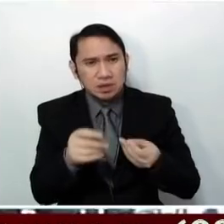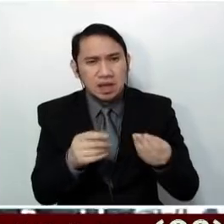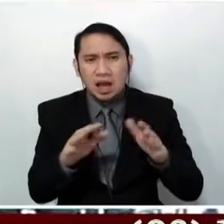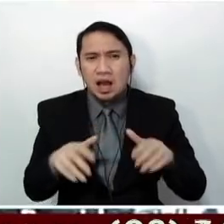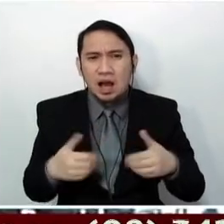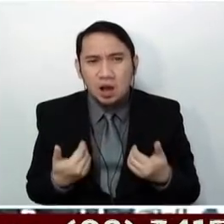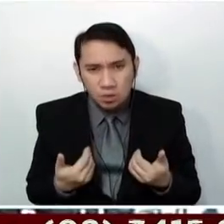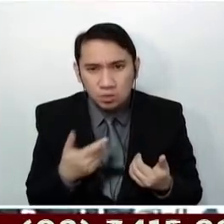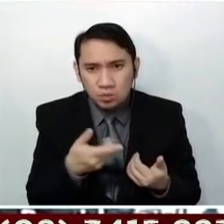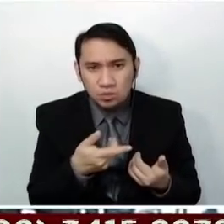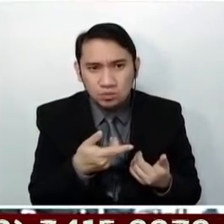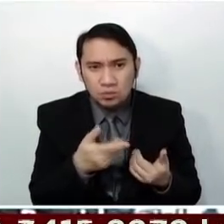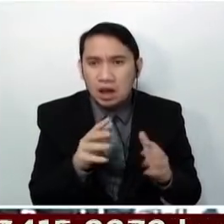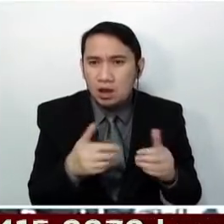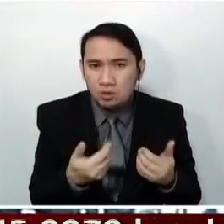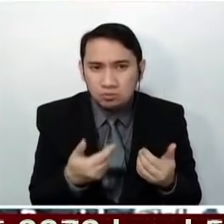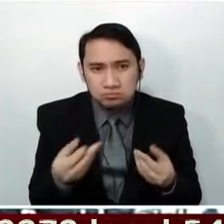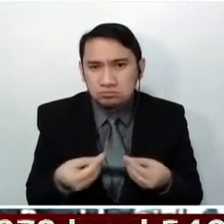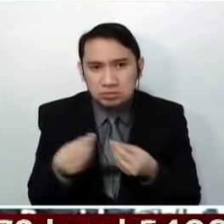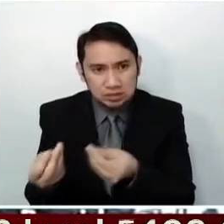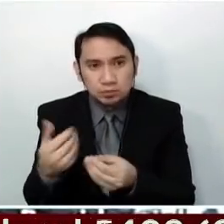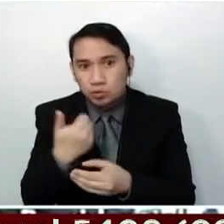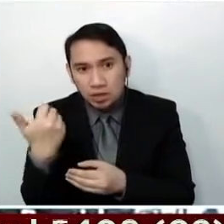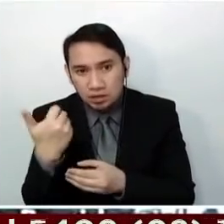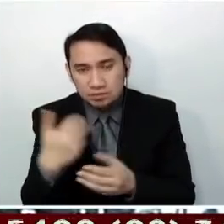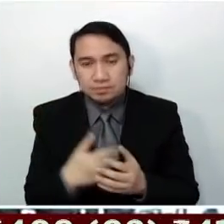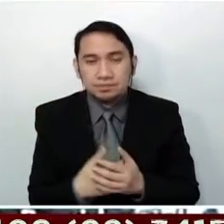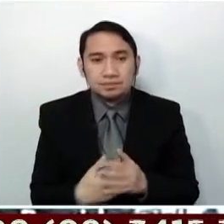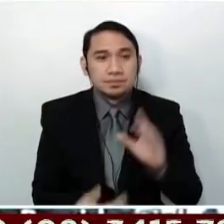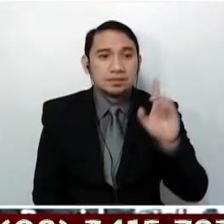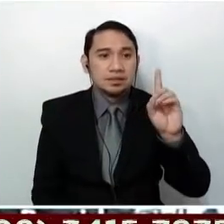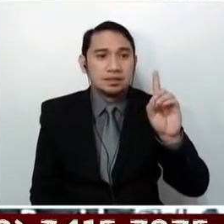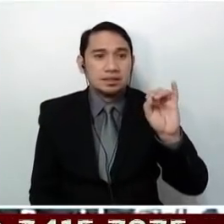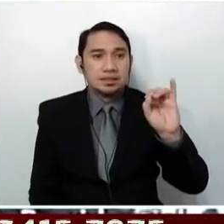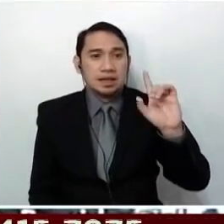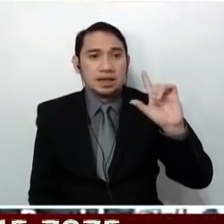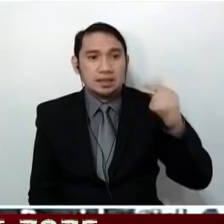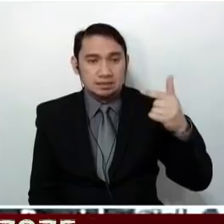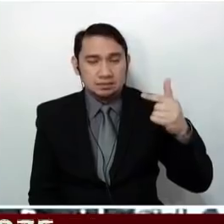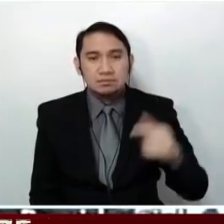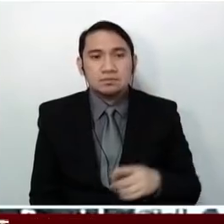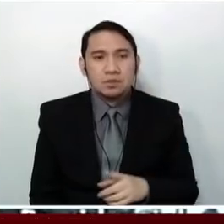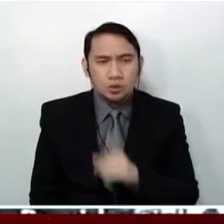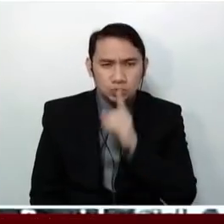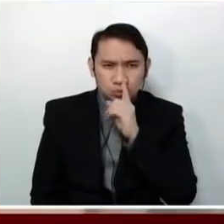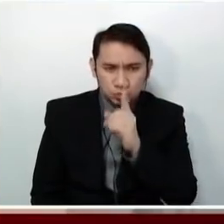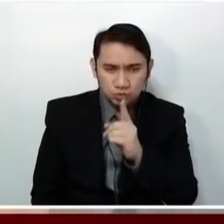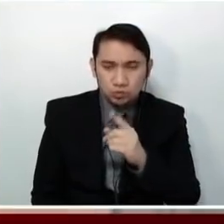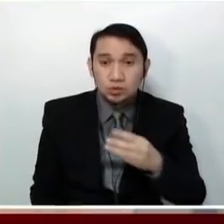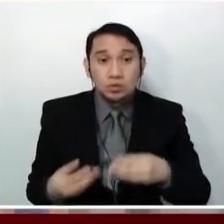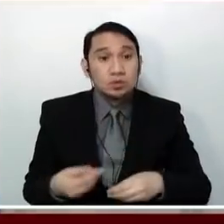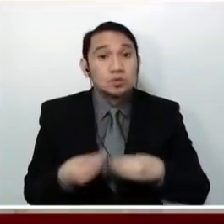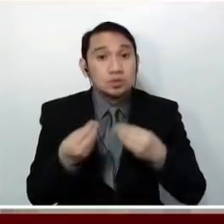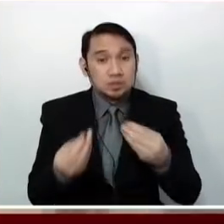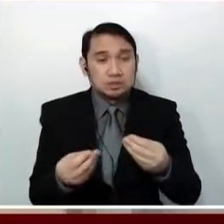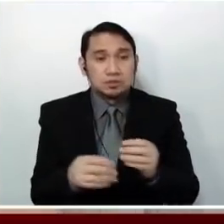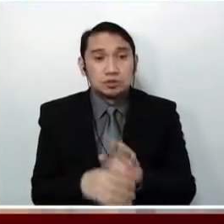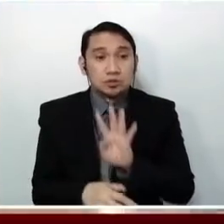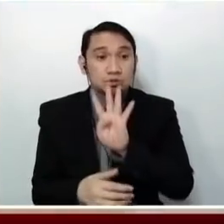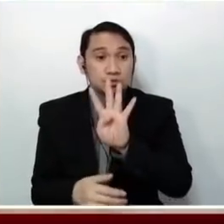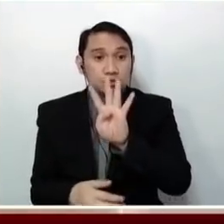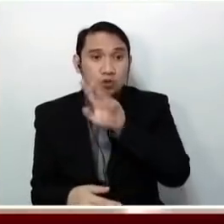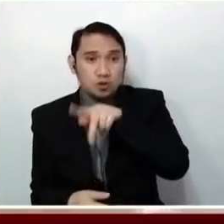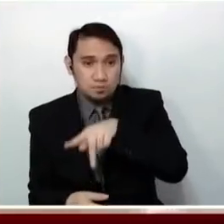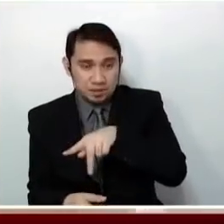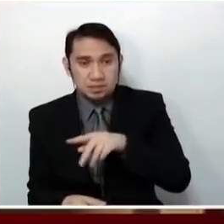naman? Ayon sa DILG, tiyak namang mabibigyan ng ayuda ang mga benepisyaryo ng 4Ps, mga